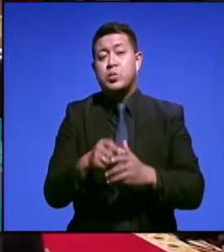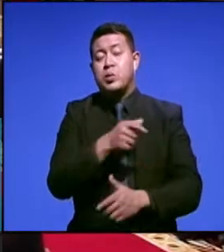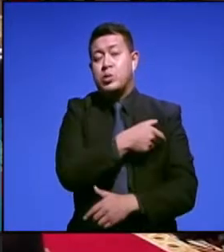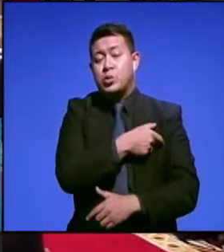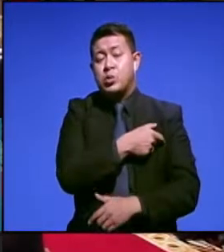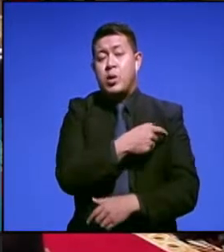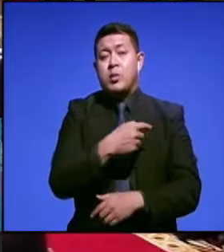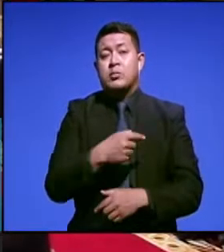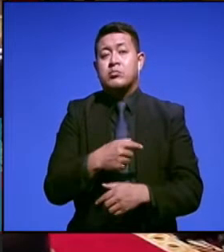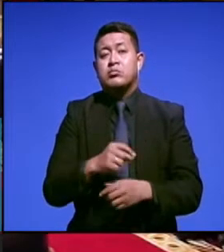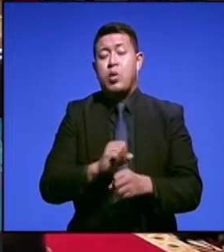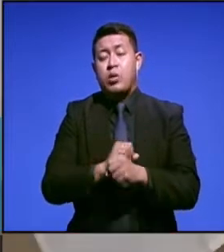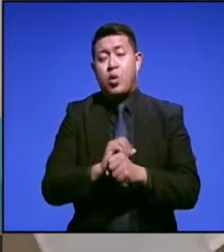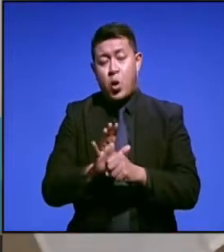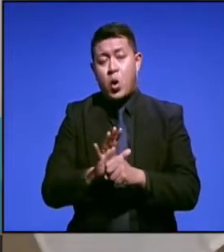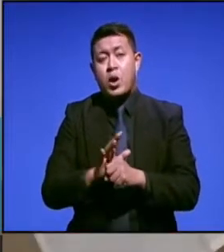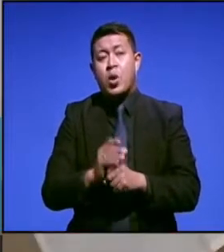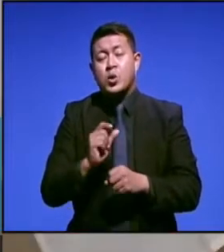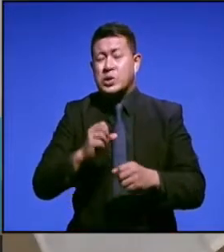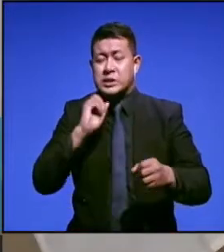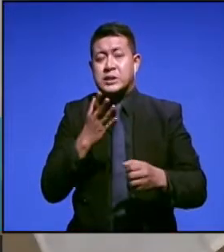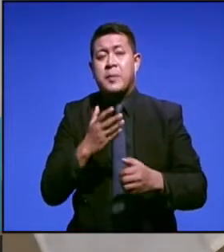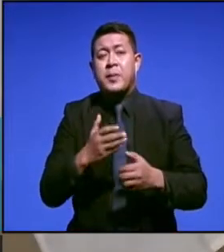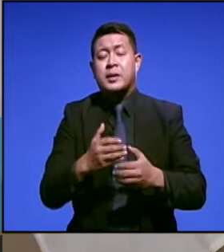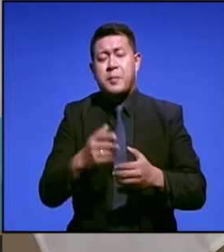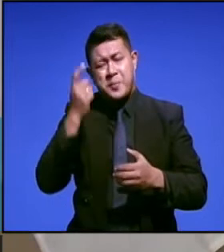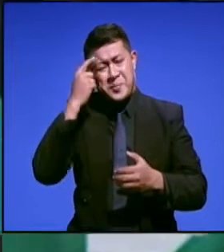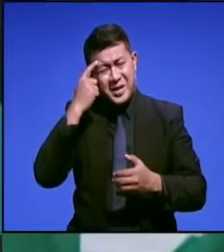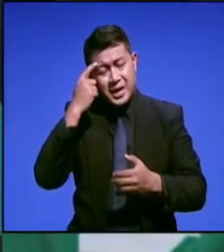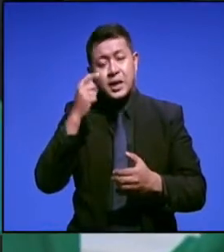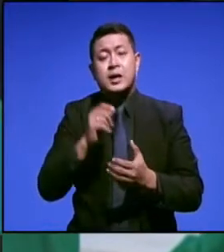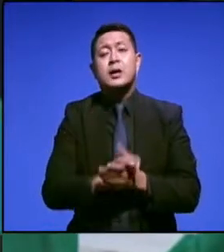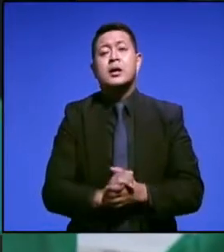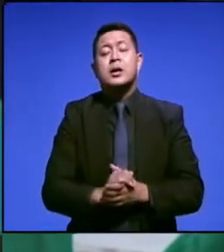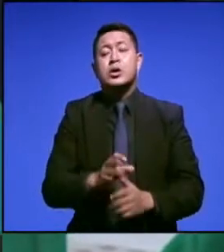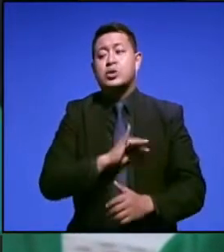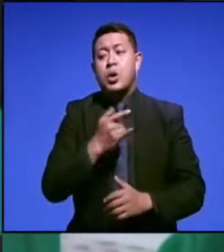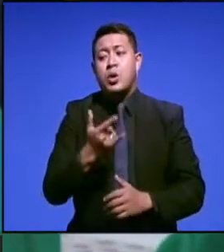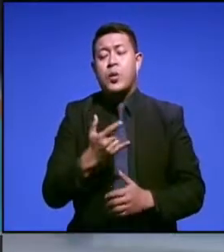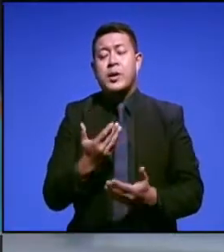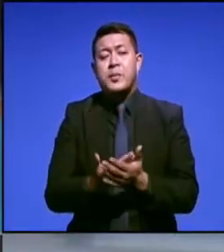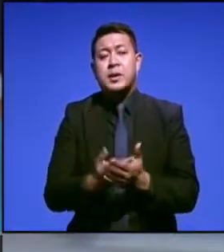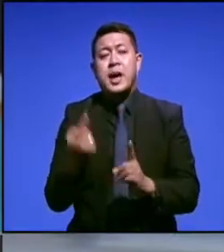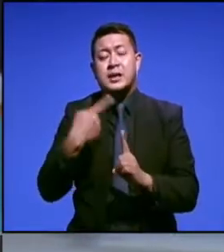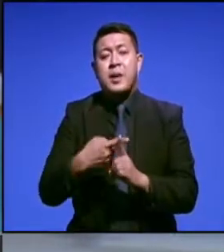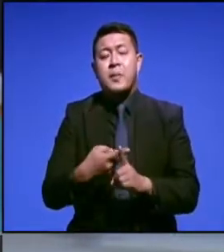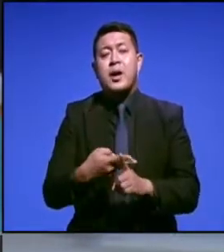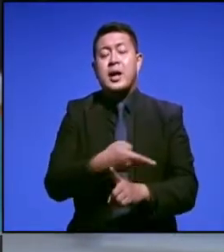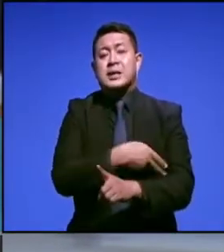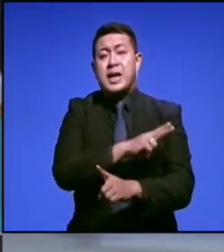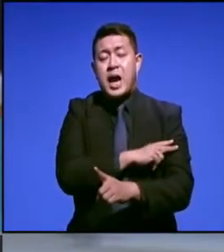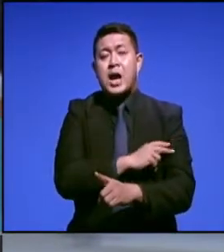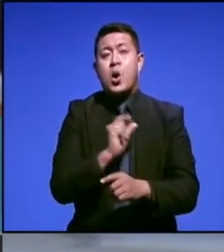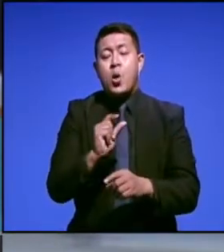bertugas dalam penanganan dampak COVID-19 untuk segera melakukan terobosan. Jokowi meminta penambahan personel dari tingkat pusat